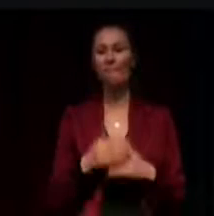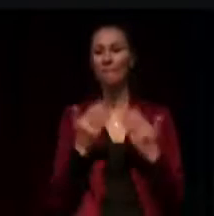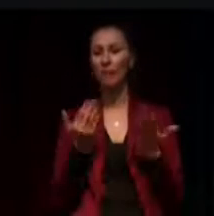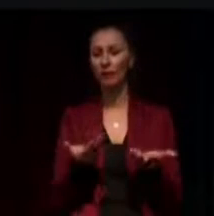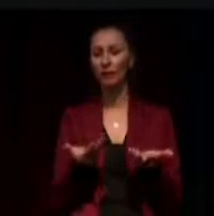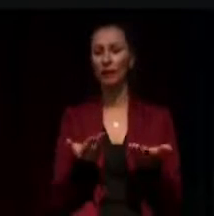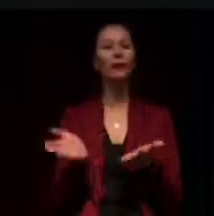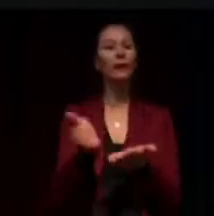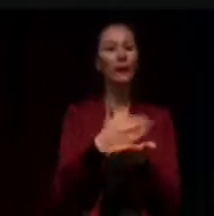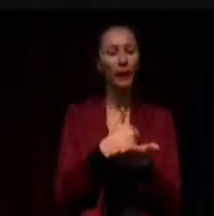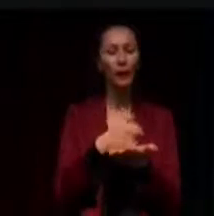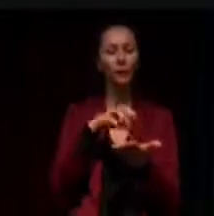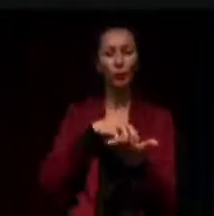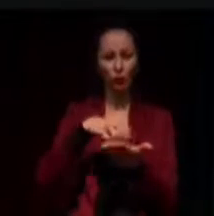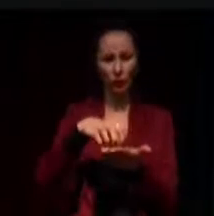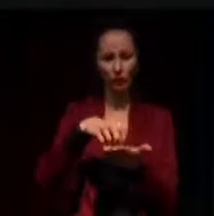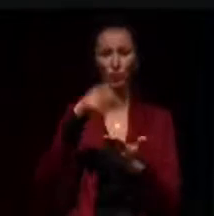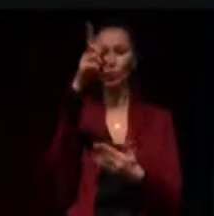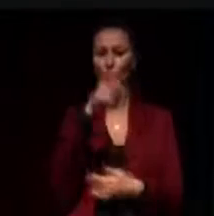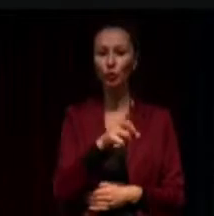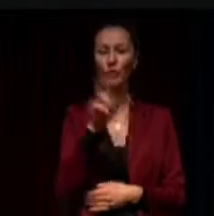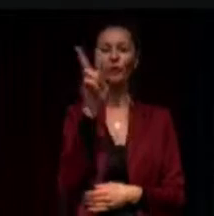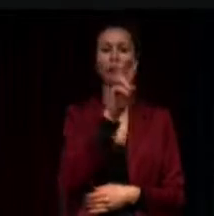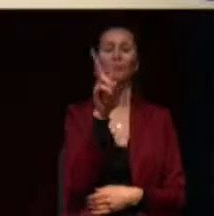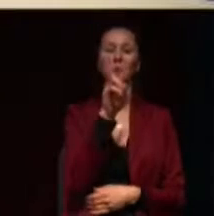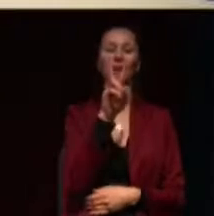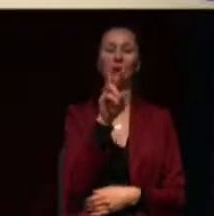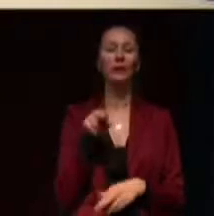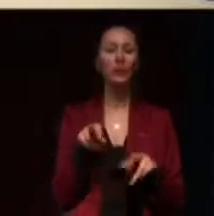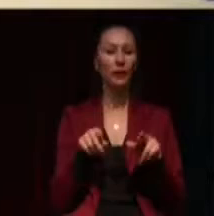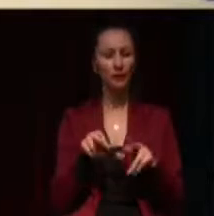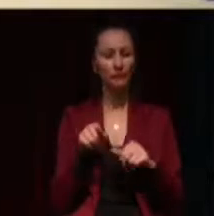yani gelir bütçesinin %20'sine denk